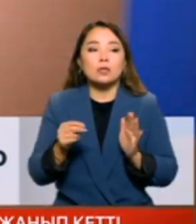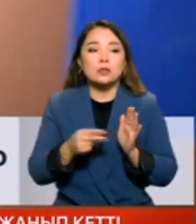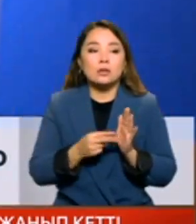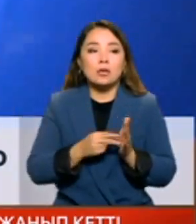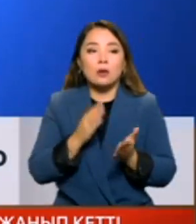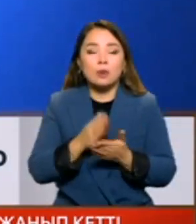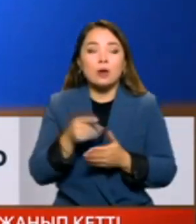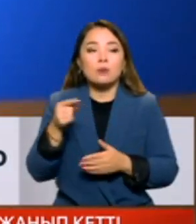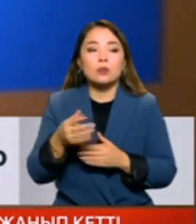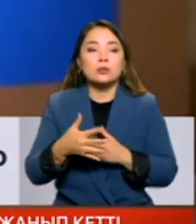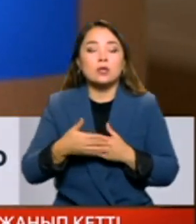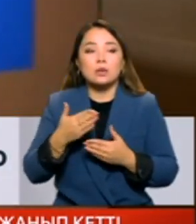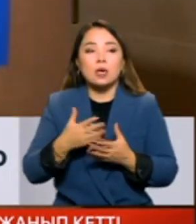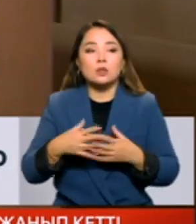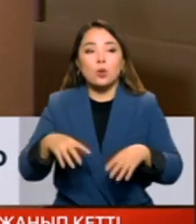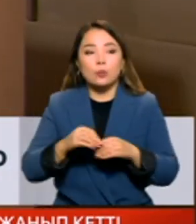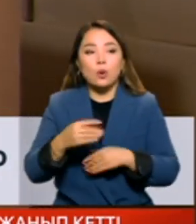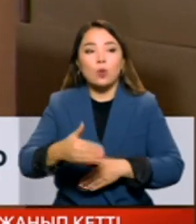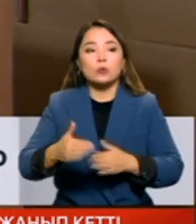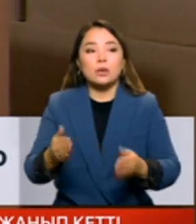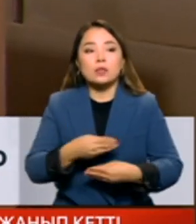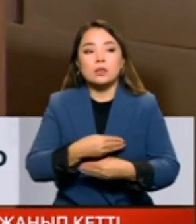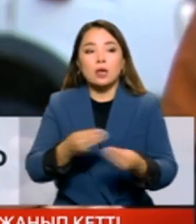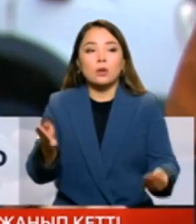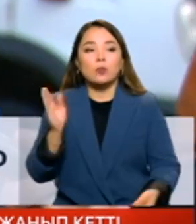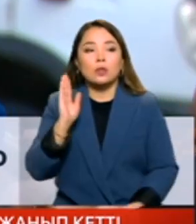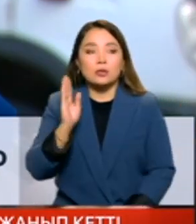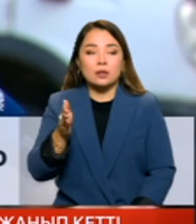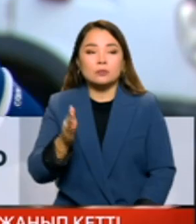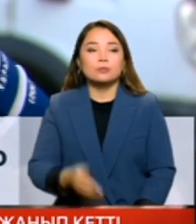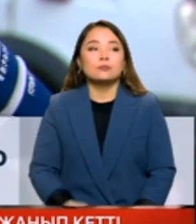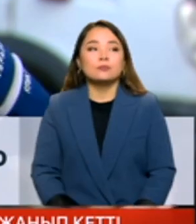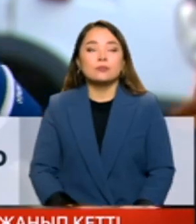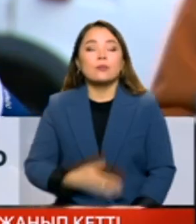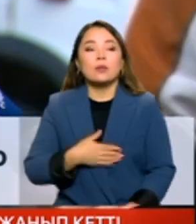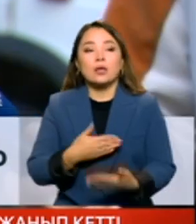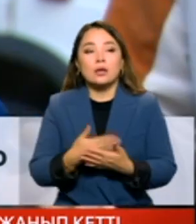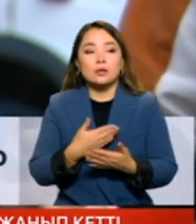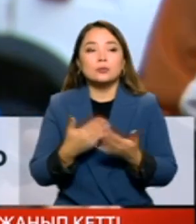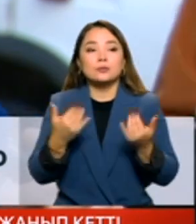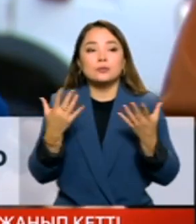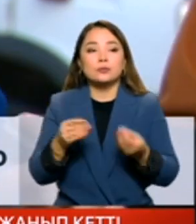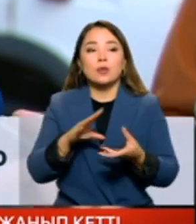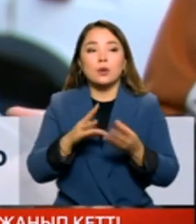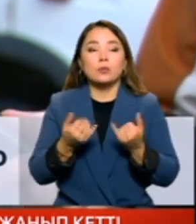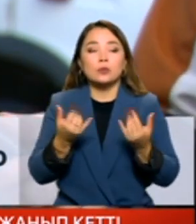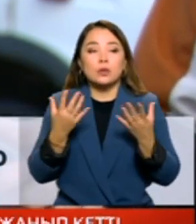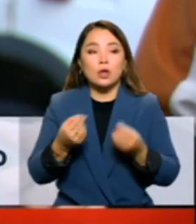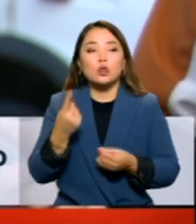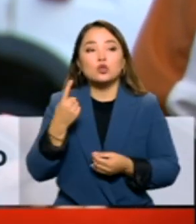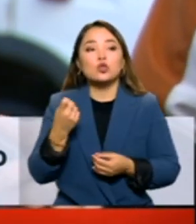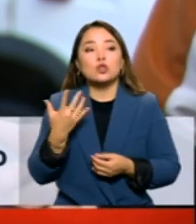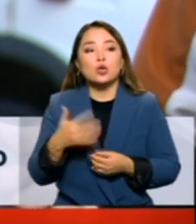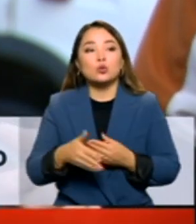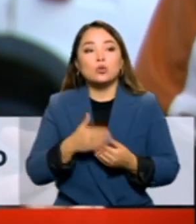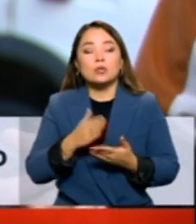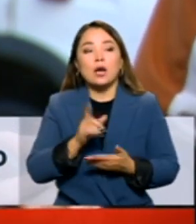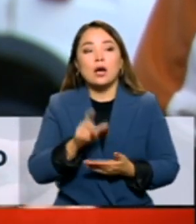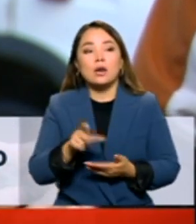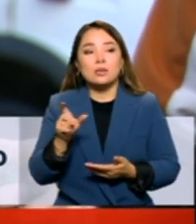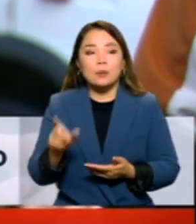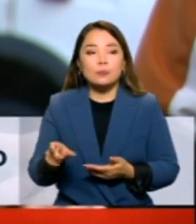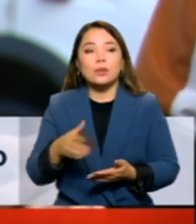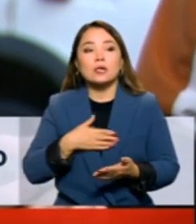болады. Мыңнан аса отбасына осы қораптар таратылып жатыр. Жалпы еріктілерден қазіргі уақытта 150-ге жуық адам,